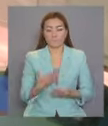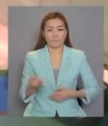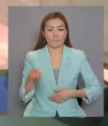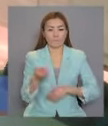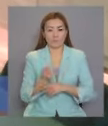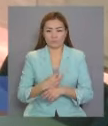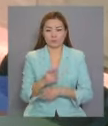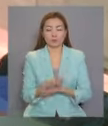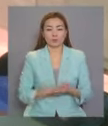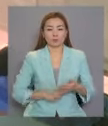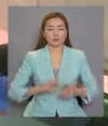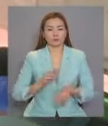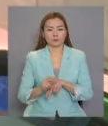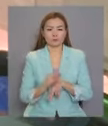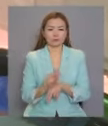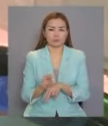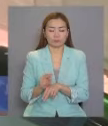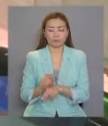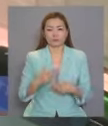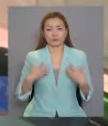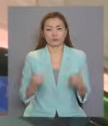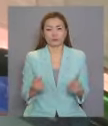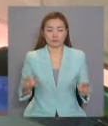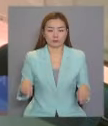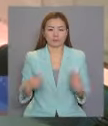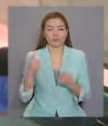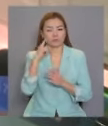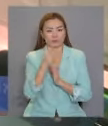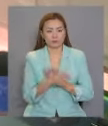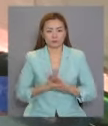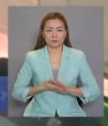бәрін үйренді, отырды, еңбектеді, түсінді бәрін.